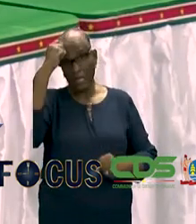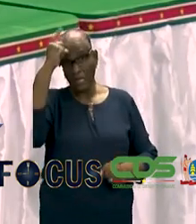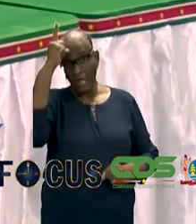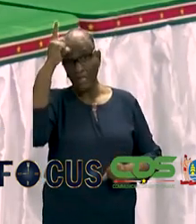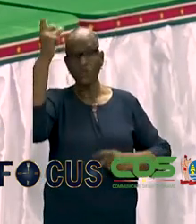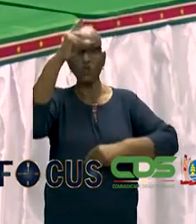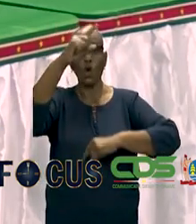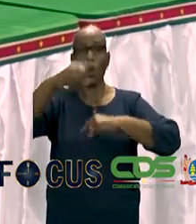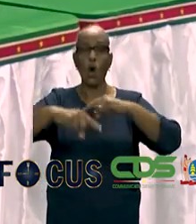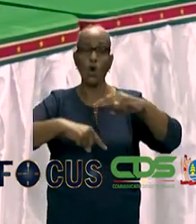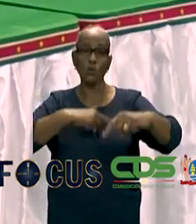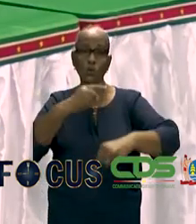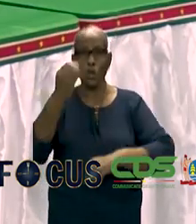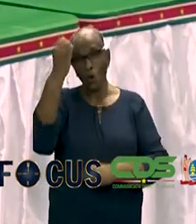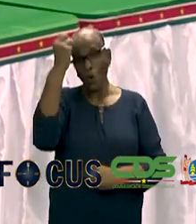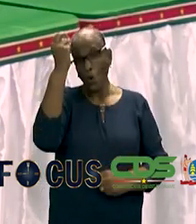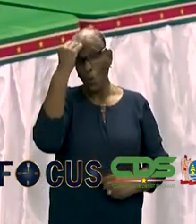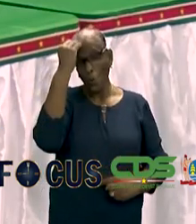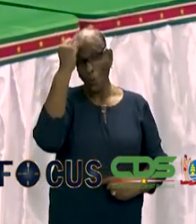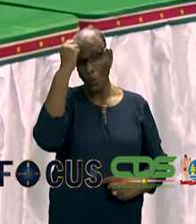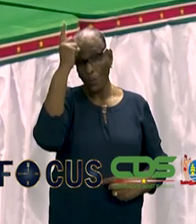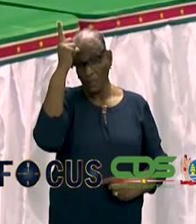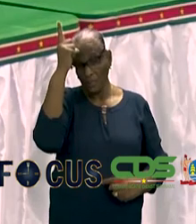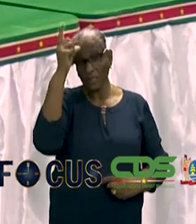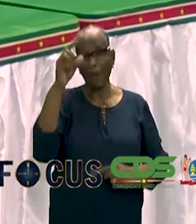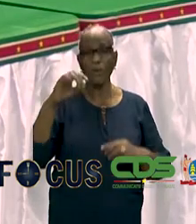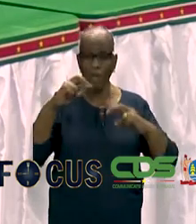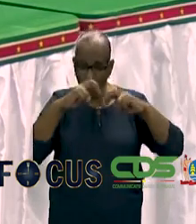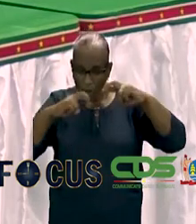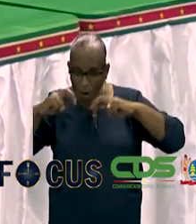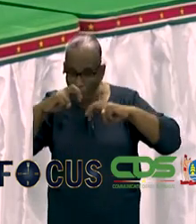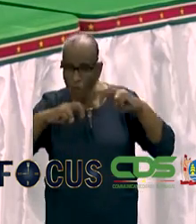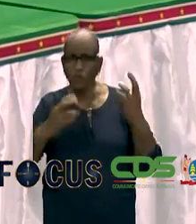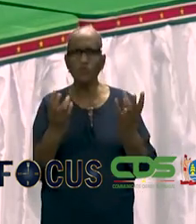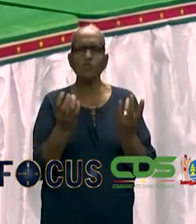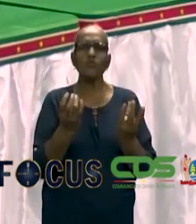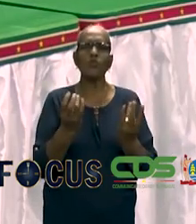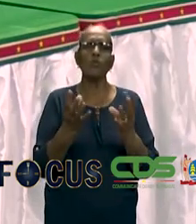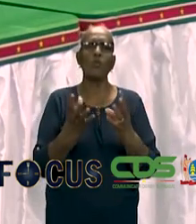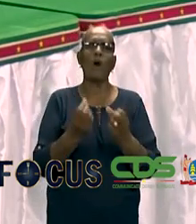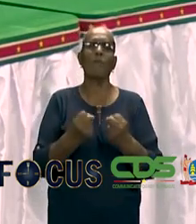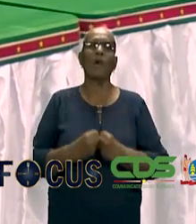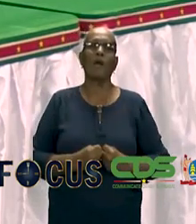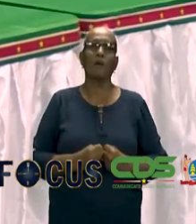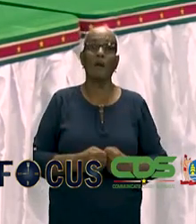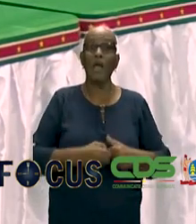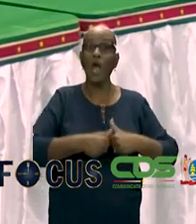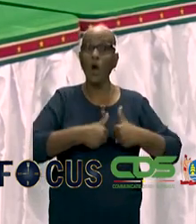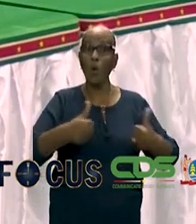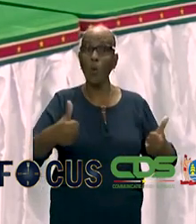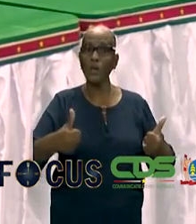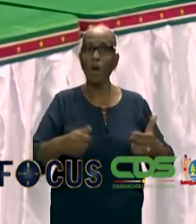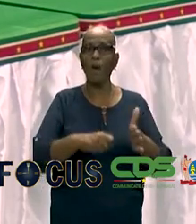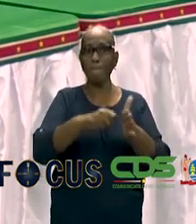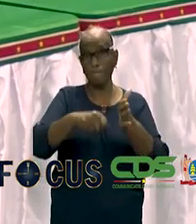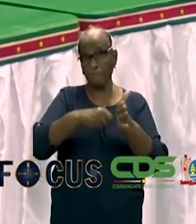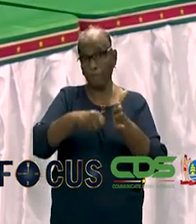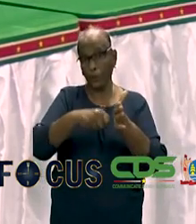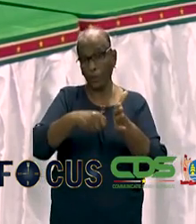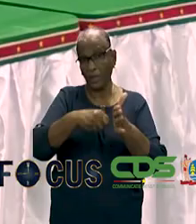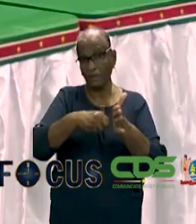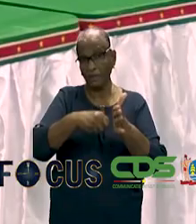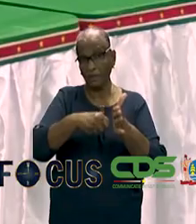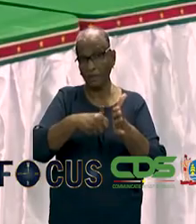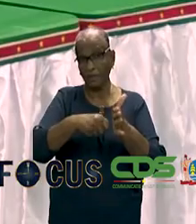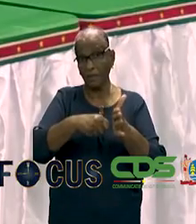kennisuitwisseling, wetenschappelijk onderzoek en het traject voor nog verdere concrete projecten binnen het Makandra,